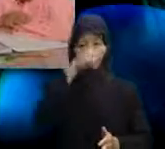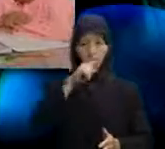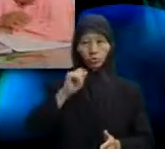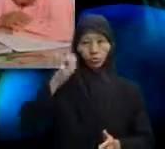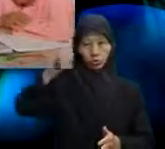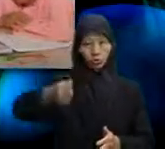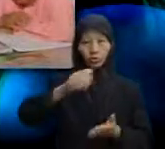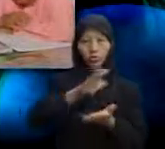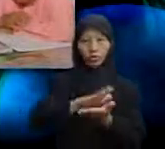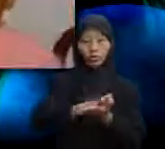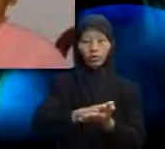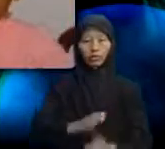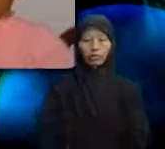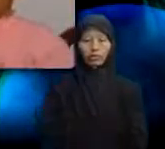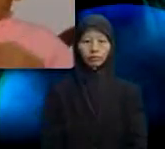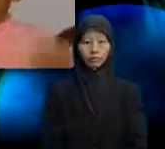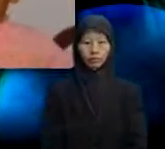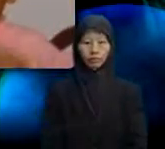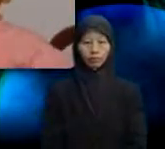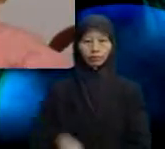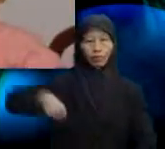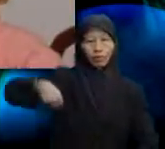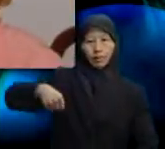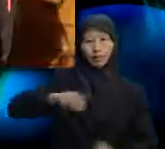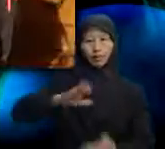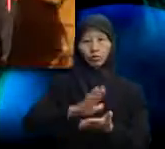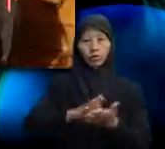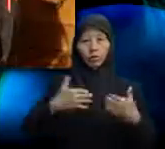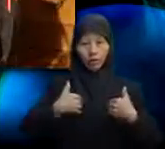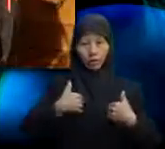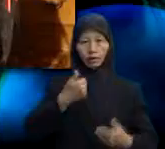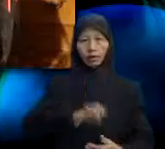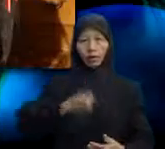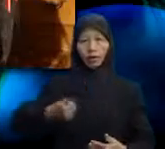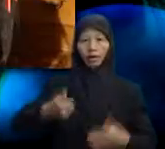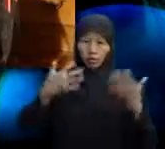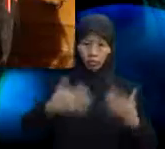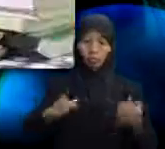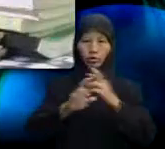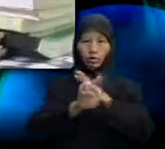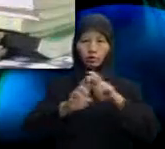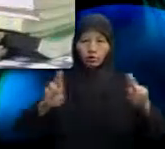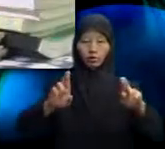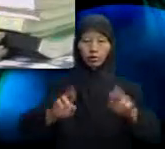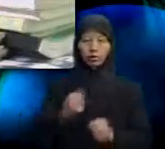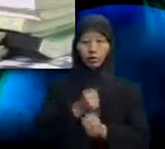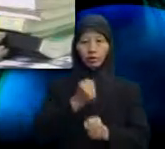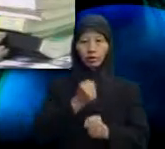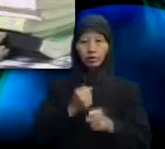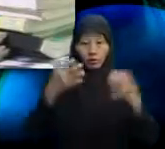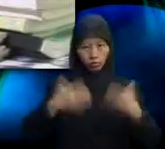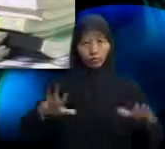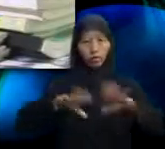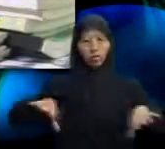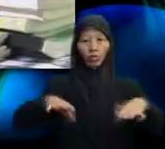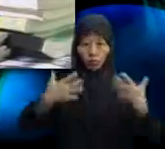untuk ke sekolah esok. Beg sekolah dan segala peralatan sudah disediakan. Kerja-kerja rumah pun